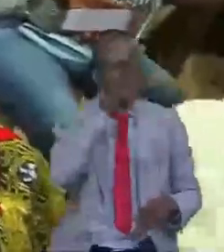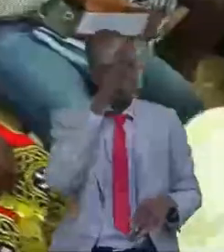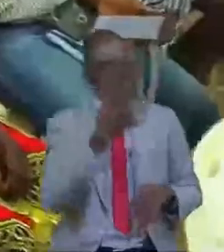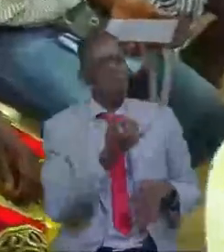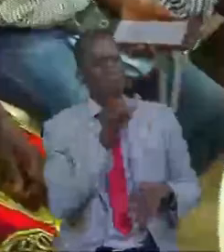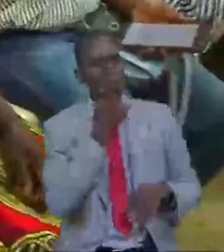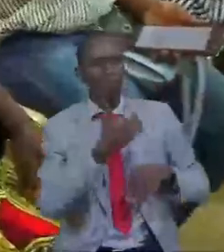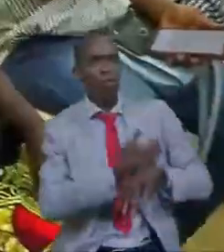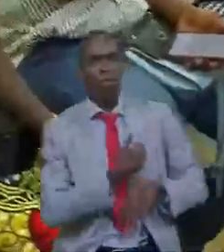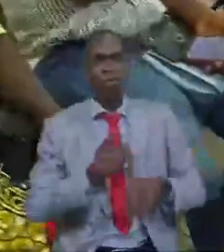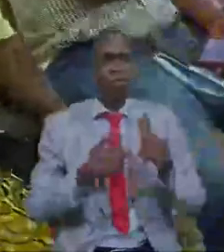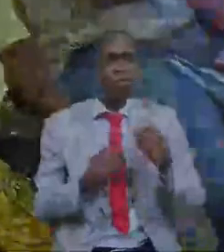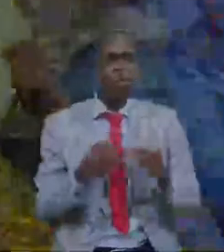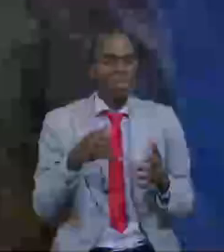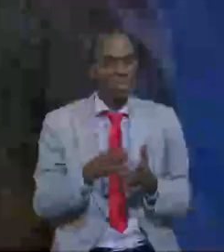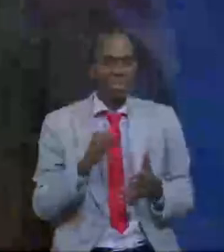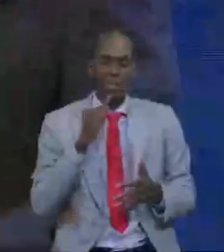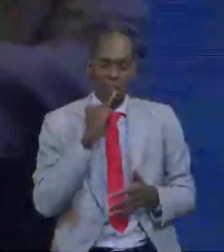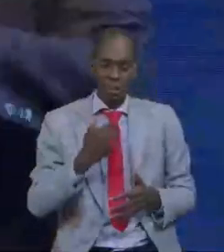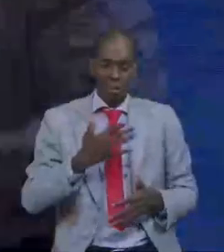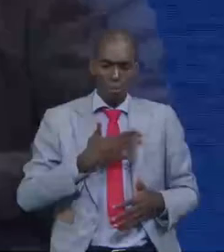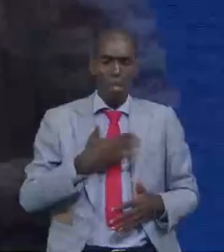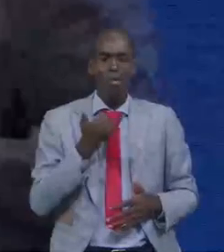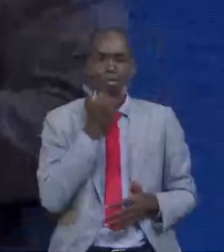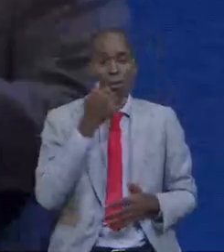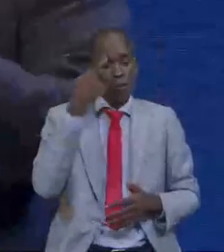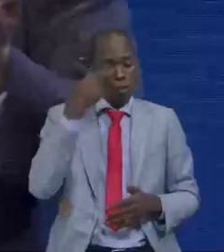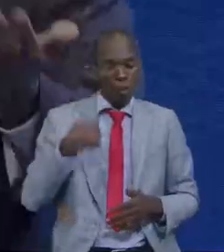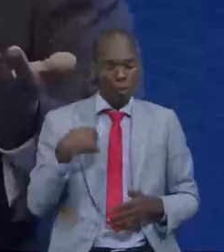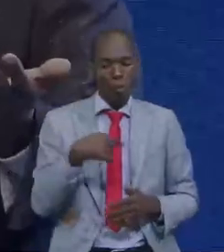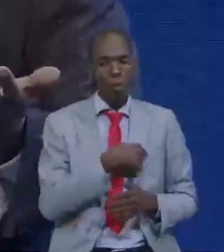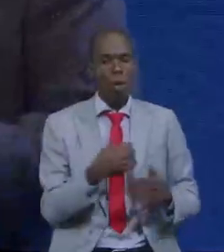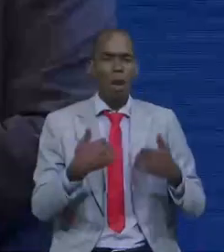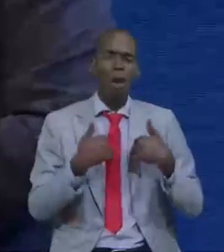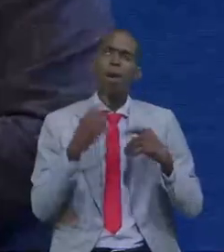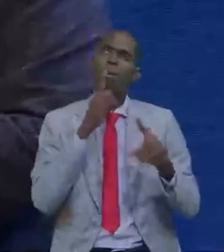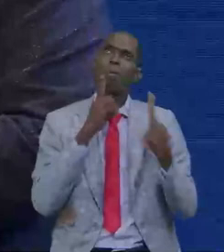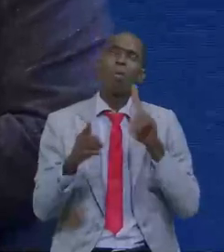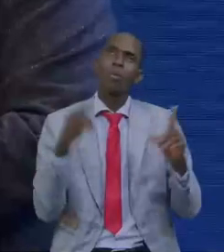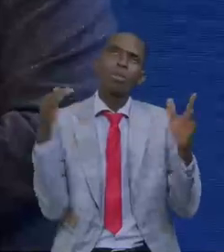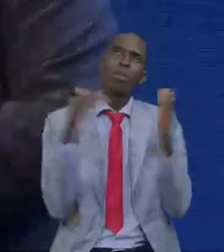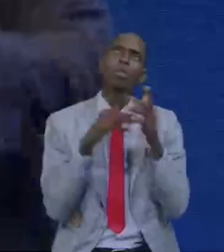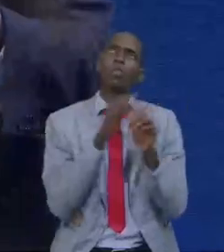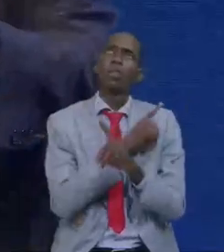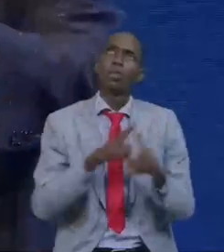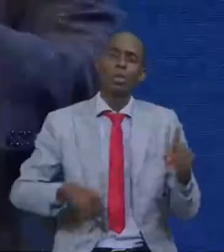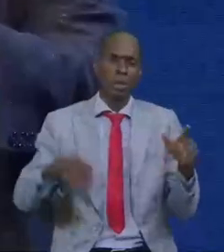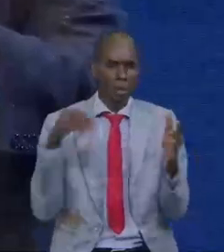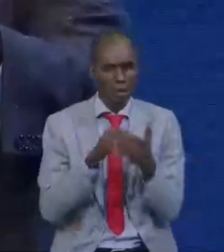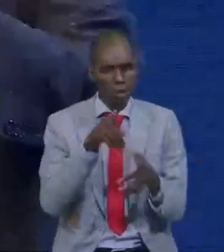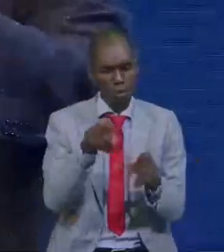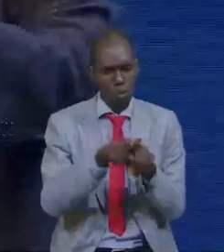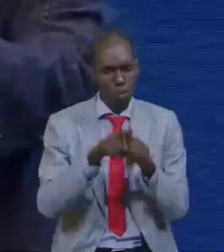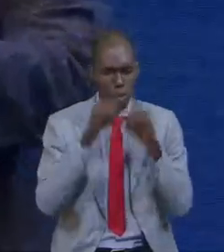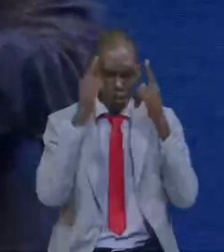nous avons parlé contre l'Éternel et contre toi. Prie l'Éternel afin qu'il éloigne de